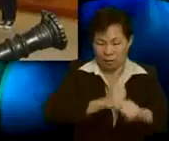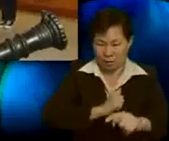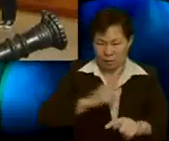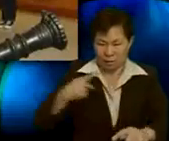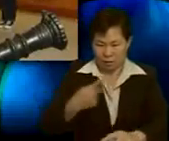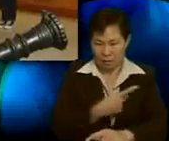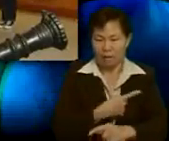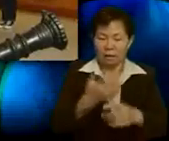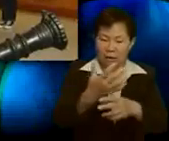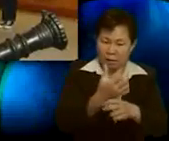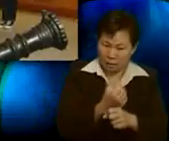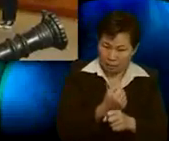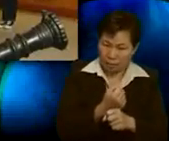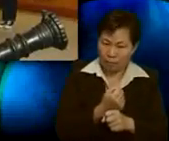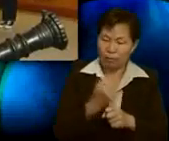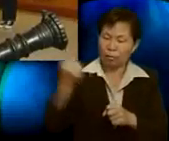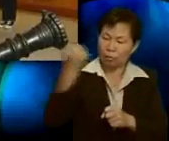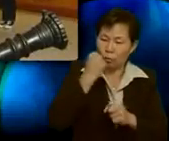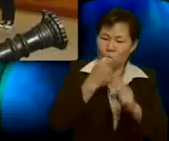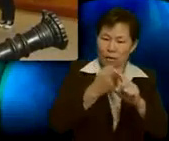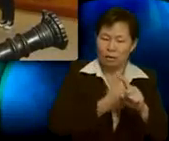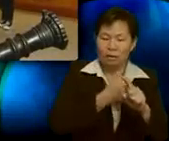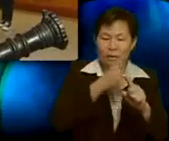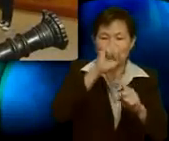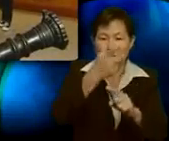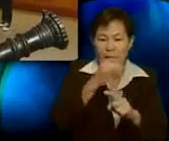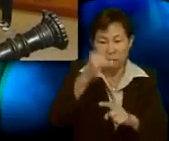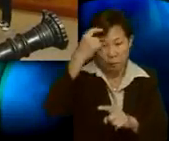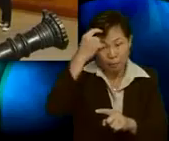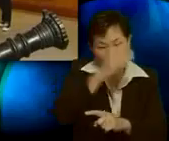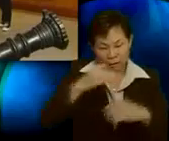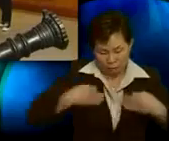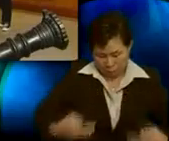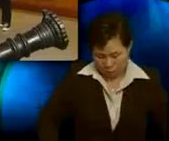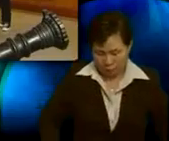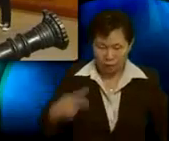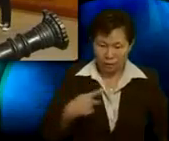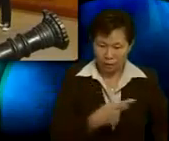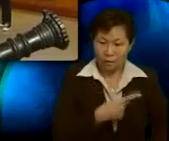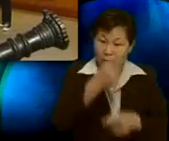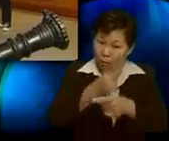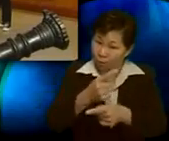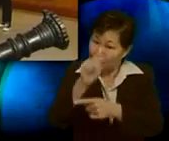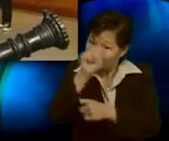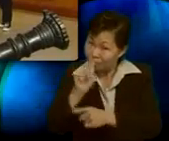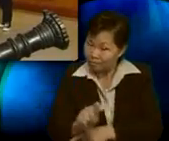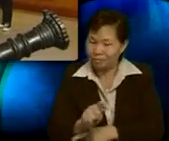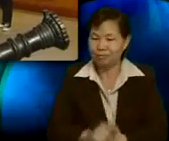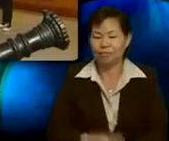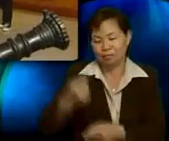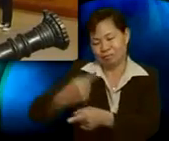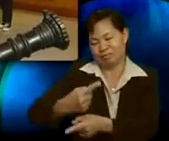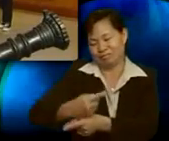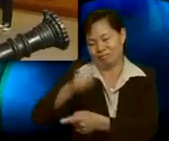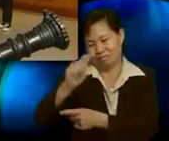diri kita, ia juga dapat memberi kekuatan dari segi mental dan fizikal kita. Betul tak Isabel? Betul juga tu Natasha.